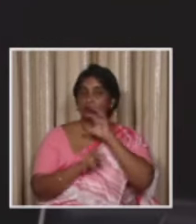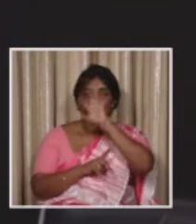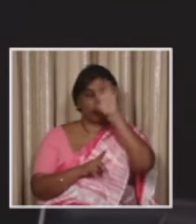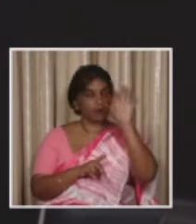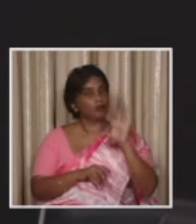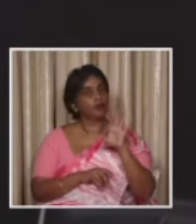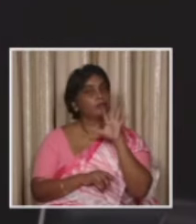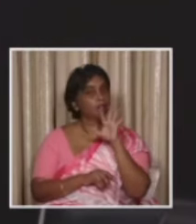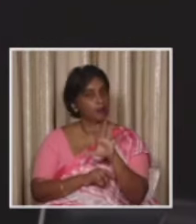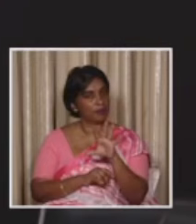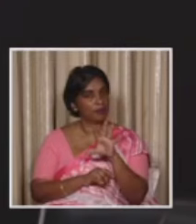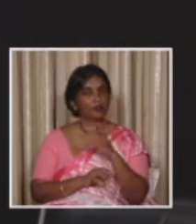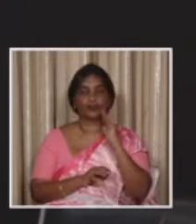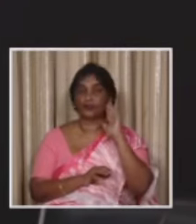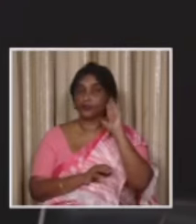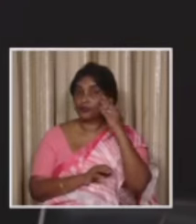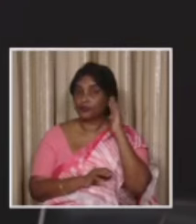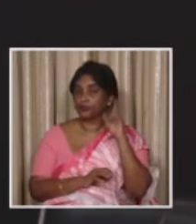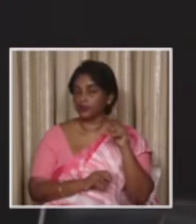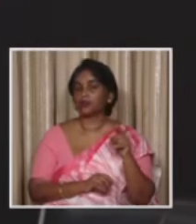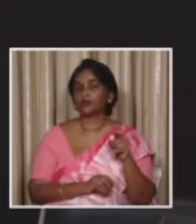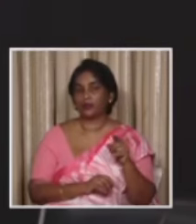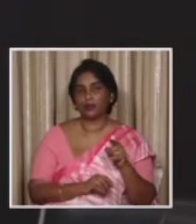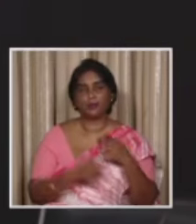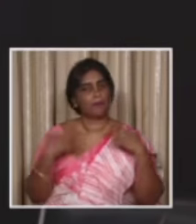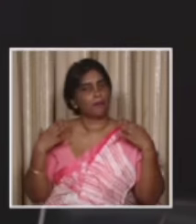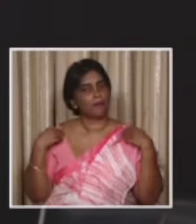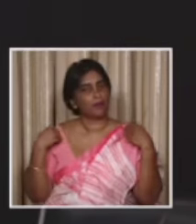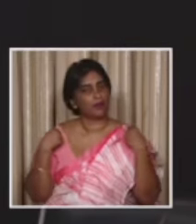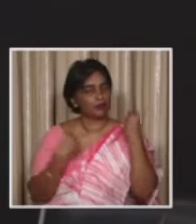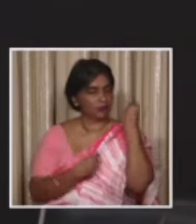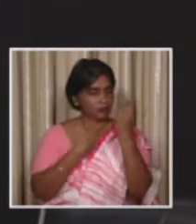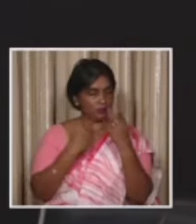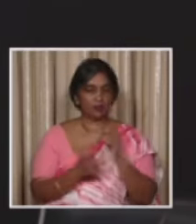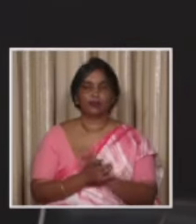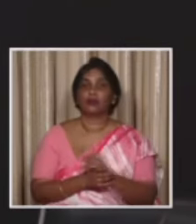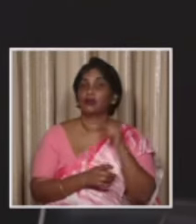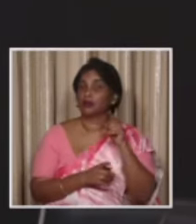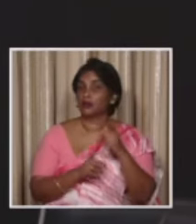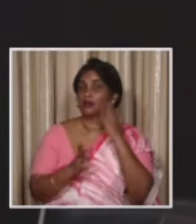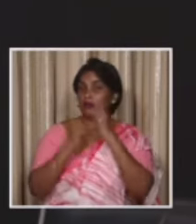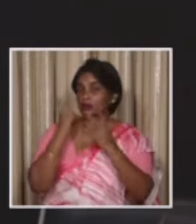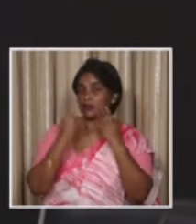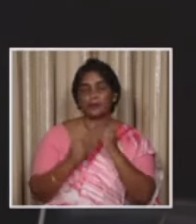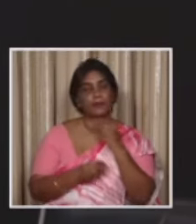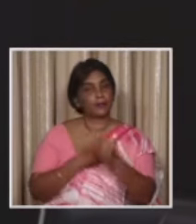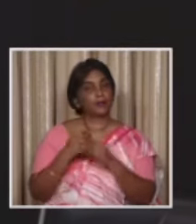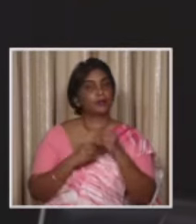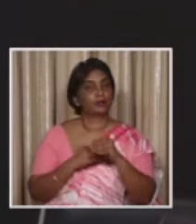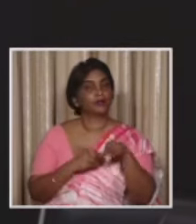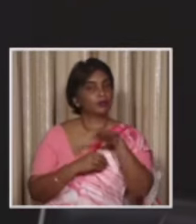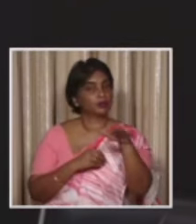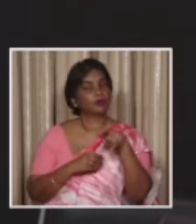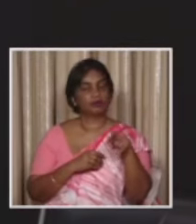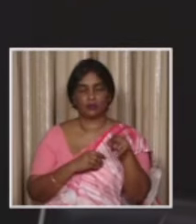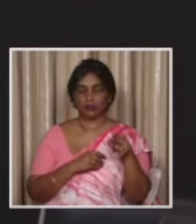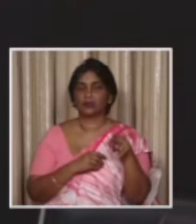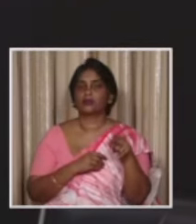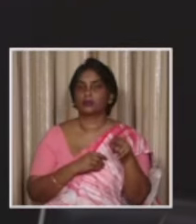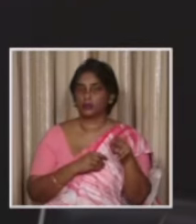5ට සුවිශේෂී වූ පහසුකම් ලබා දීලා ඒ සංචාර කර්මාන්ත ඒ